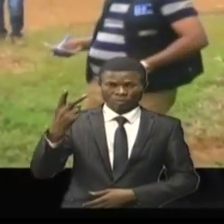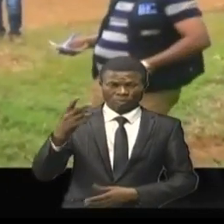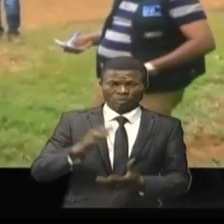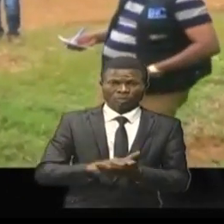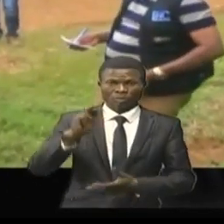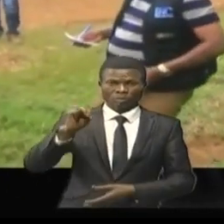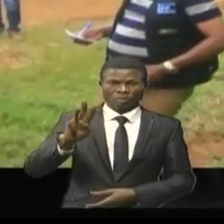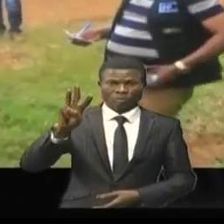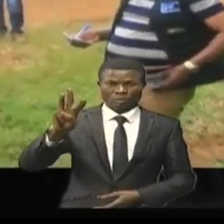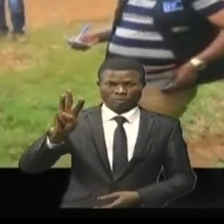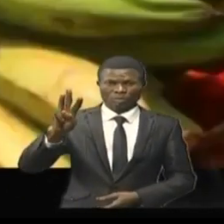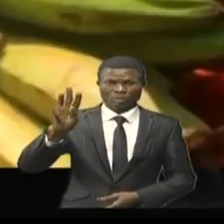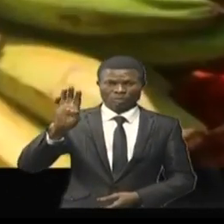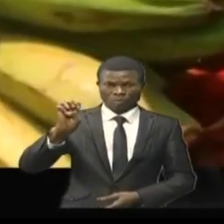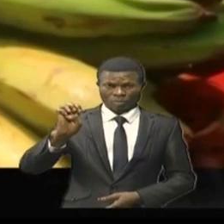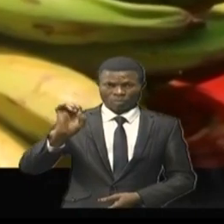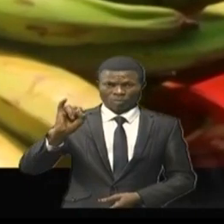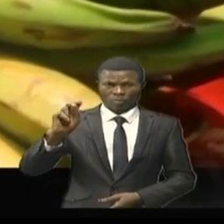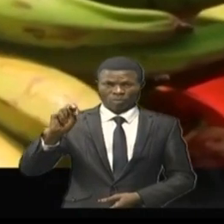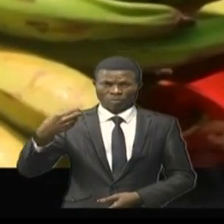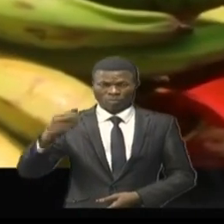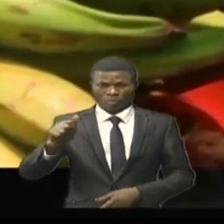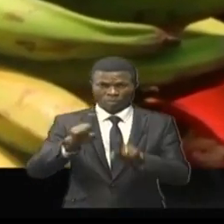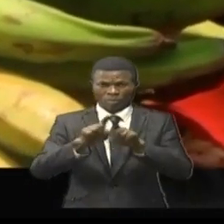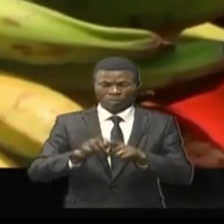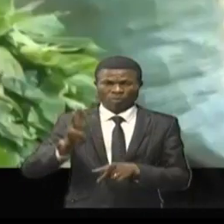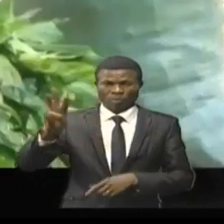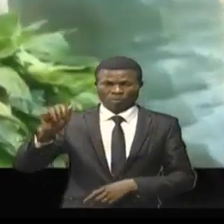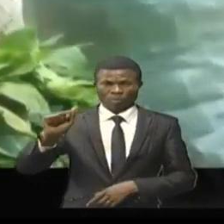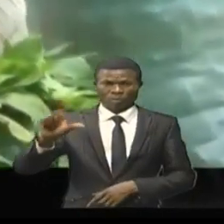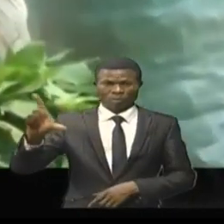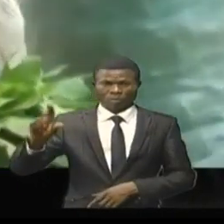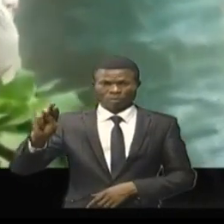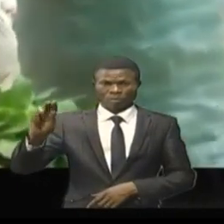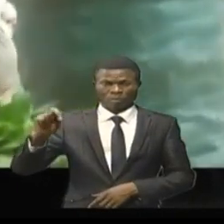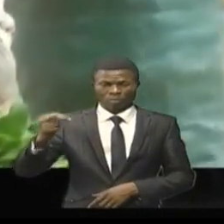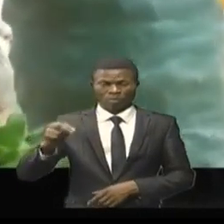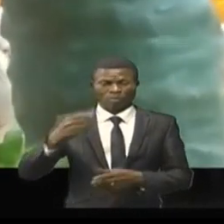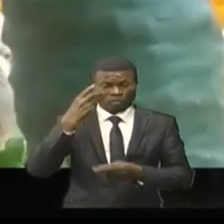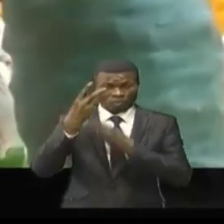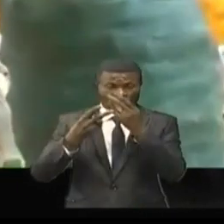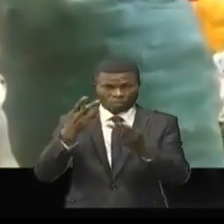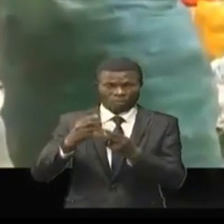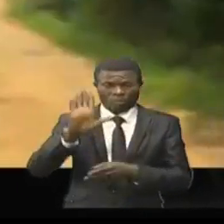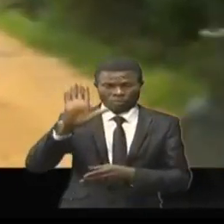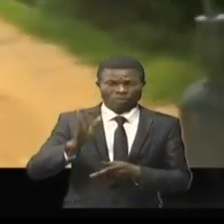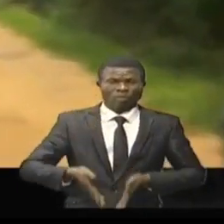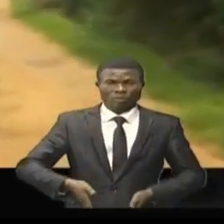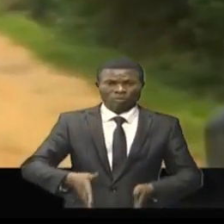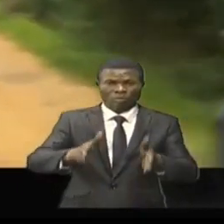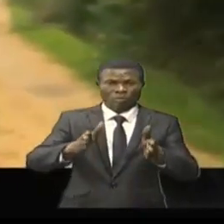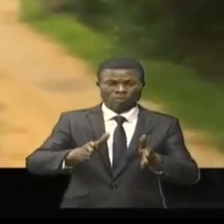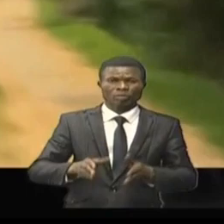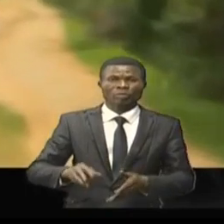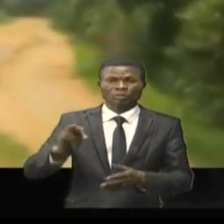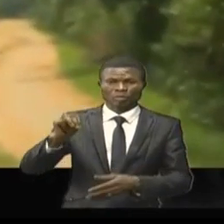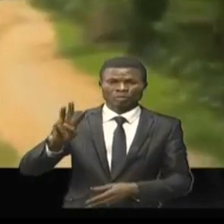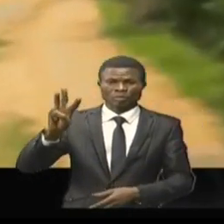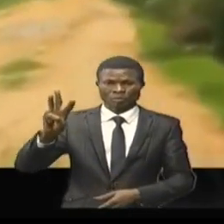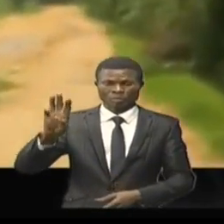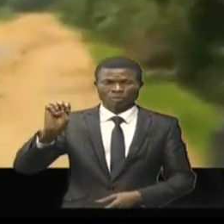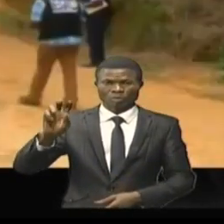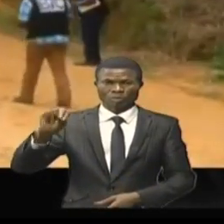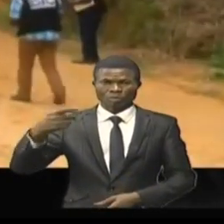le mercredi 14 septembre lorsque la délégation mixte OVDA et BTC a visité 5 axes dans les territoires de Mwenga, des axes